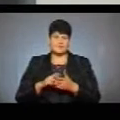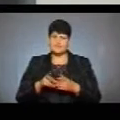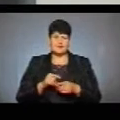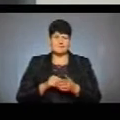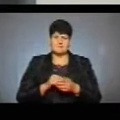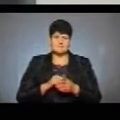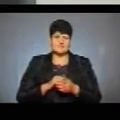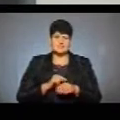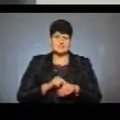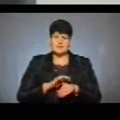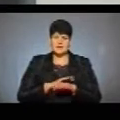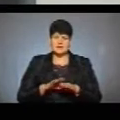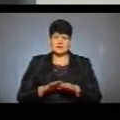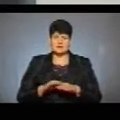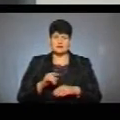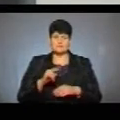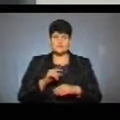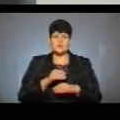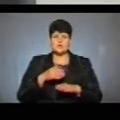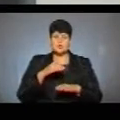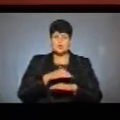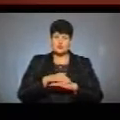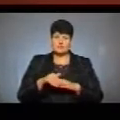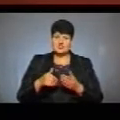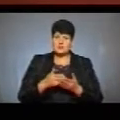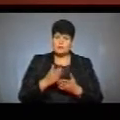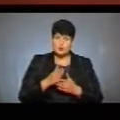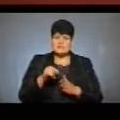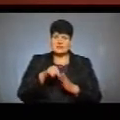позначилося ні на зовнішній політиці, ні на внутрішній. І все ж таки